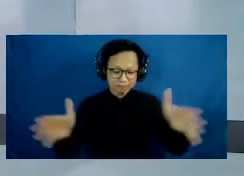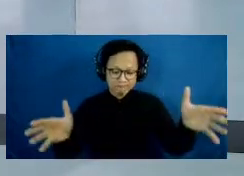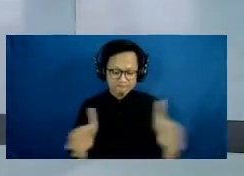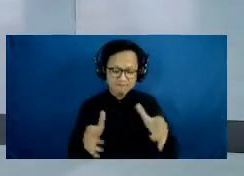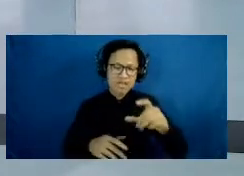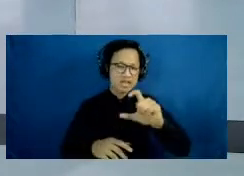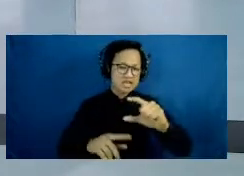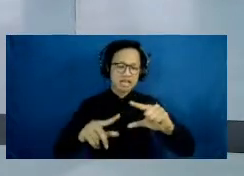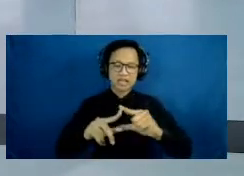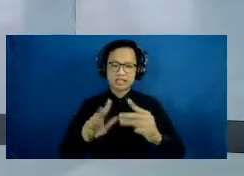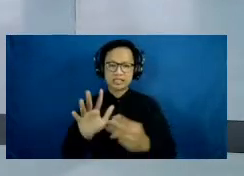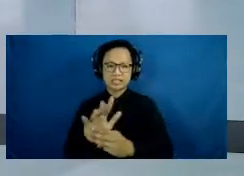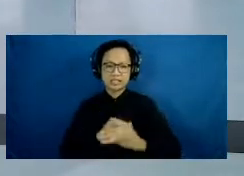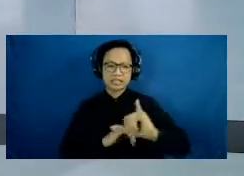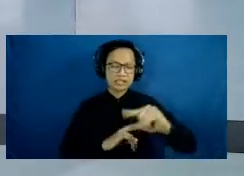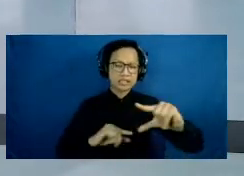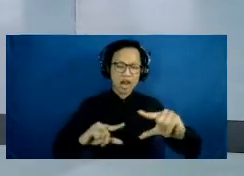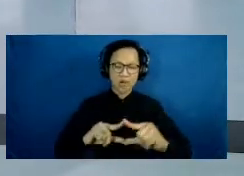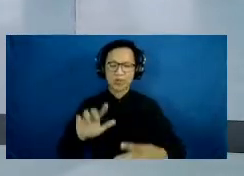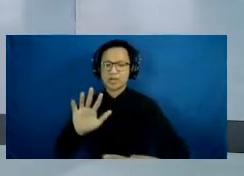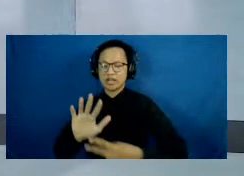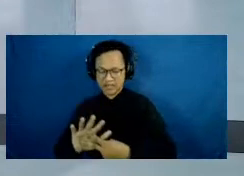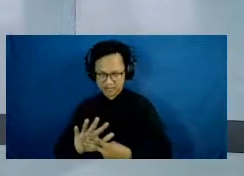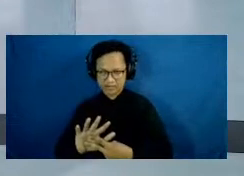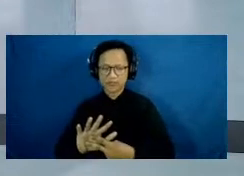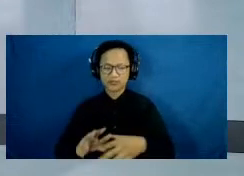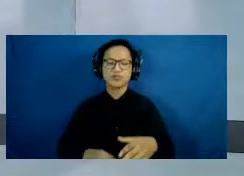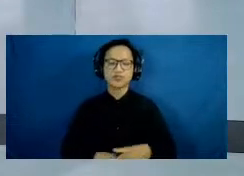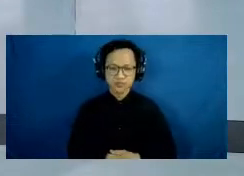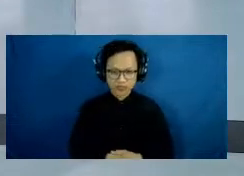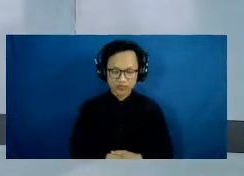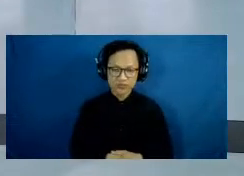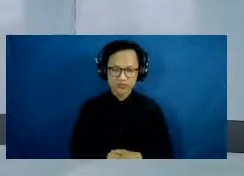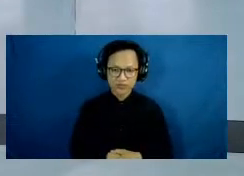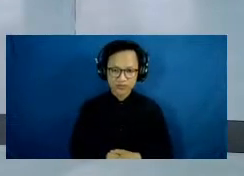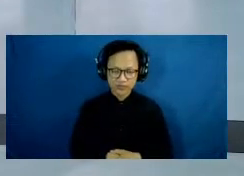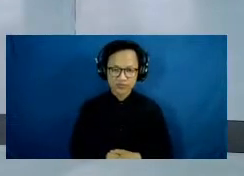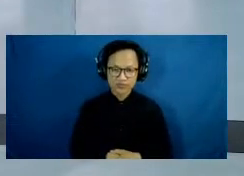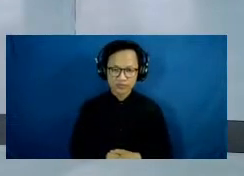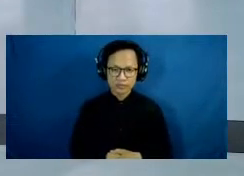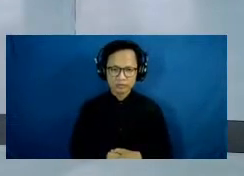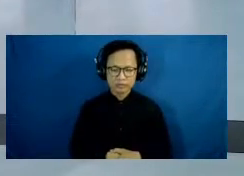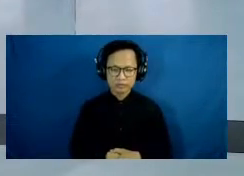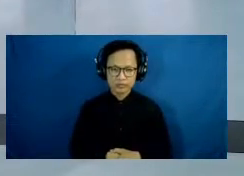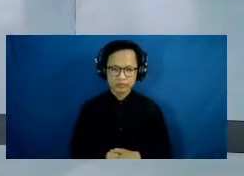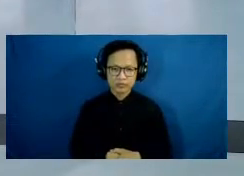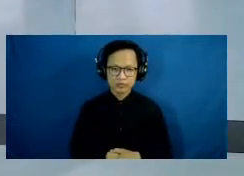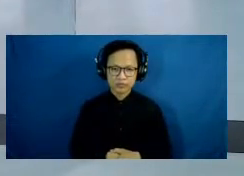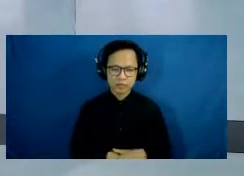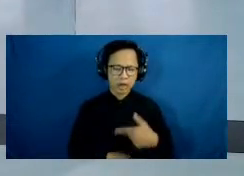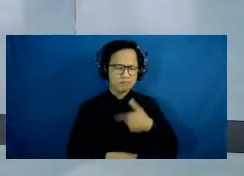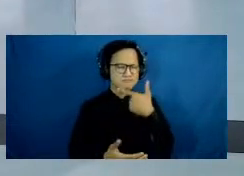camilan, itu untuk memudahkan proses identifikasi. Nah kemudian juga, yang juga tidak kalah penting kalau kita